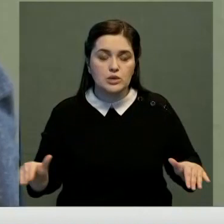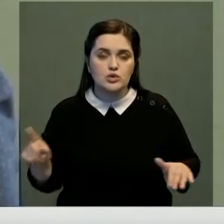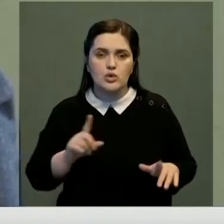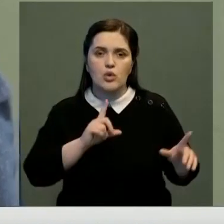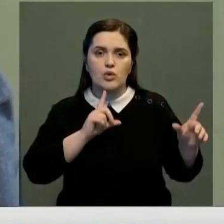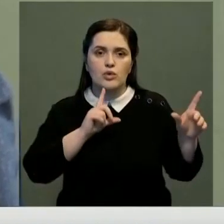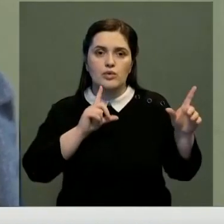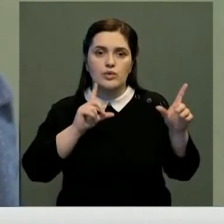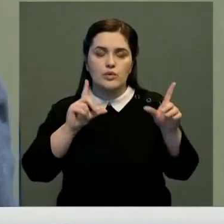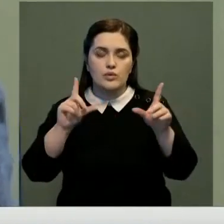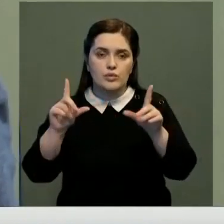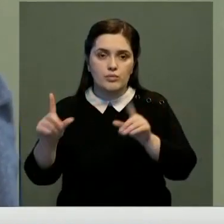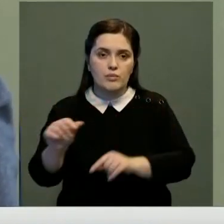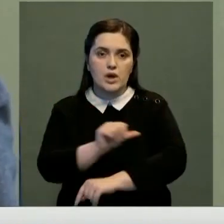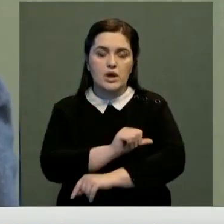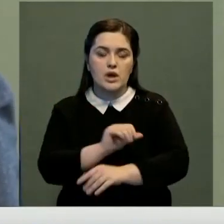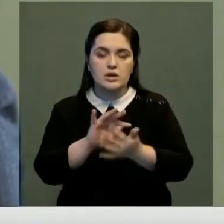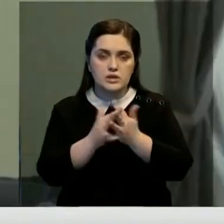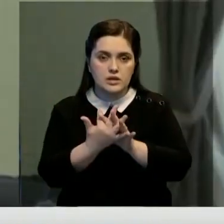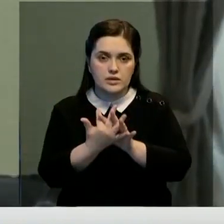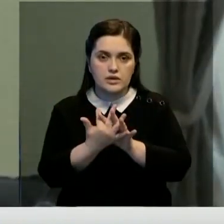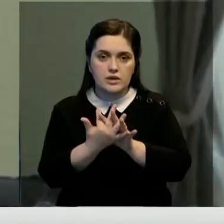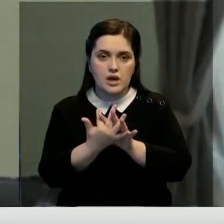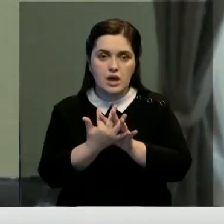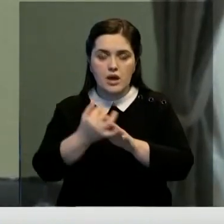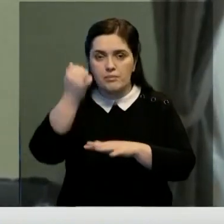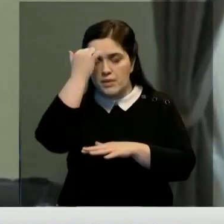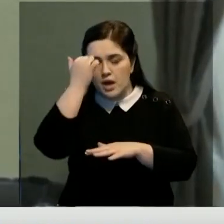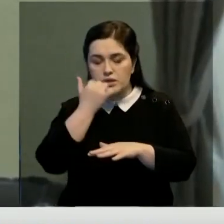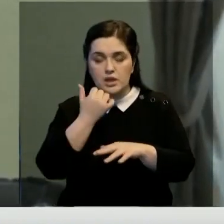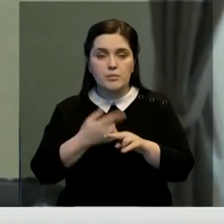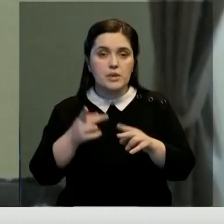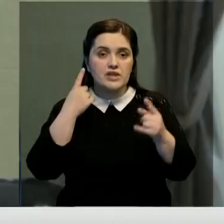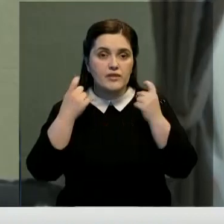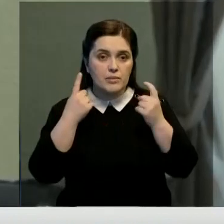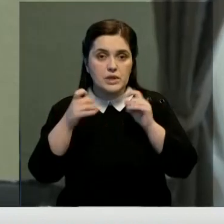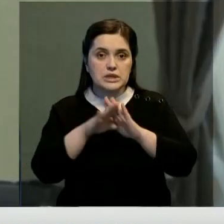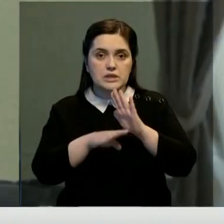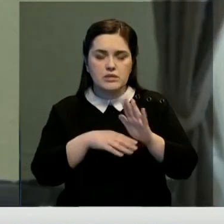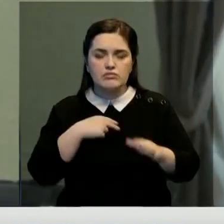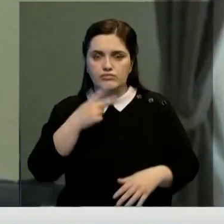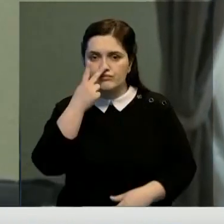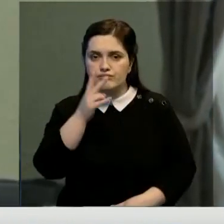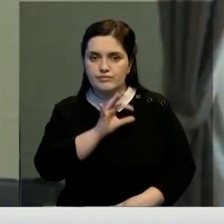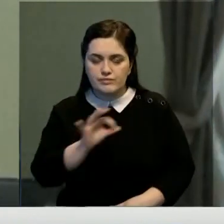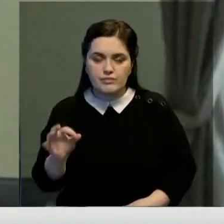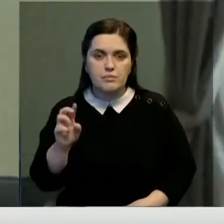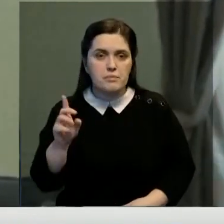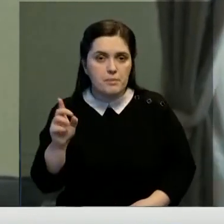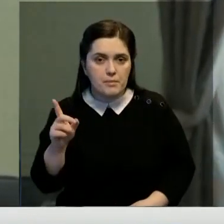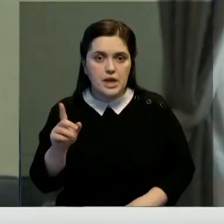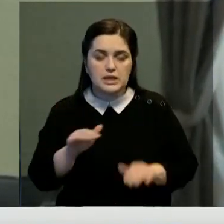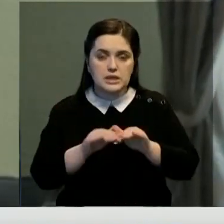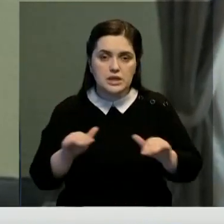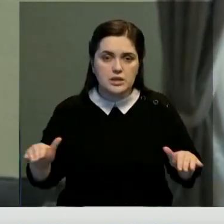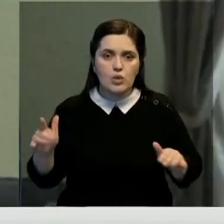выезжают за пределы населенного пункта. Благодаря этой информационной системе мы бы видели всех детей,